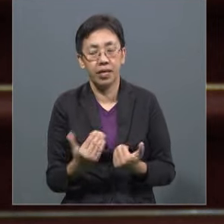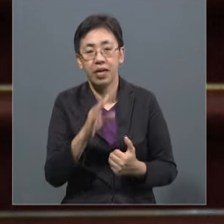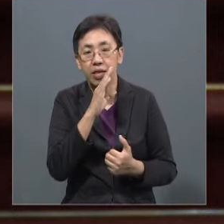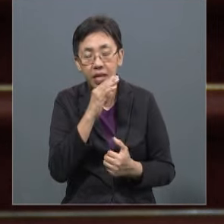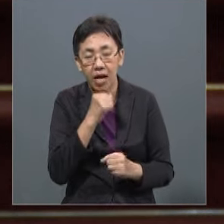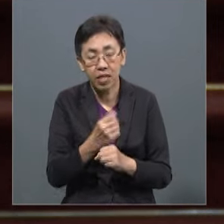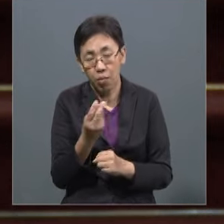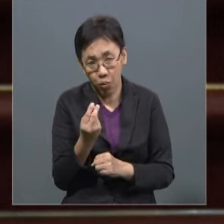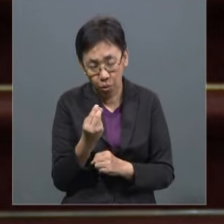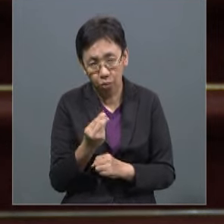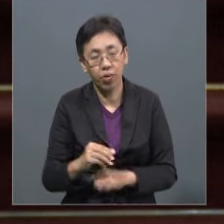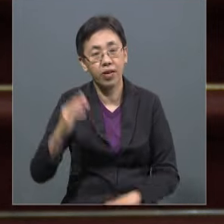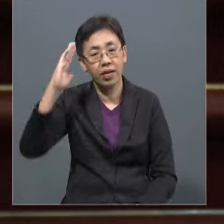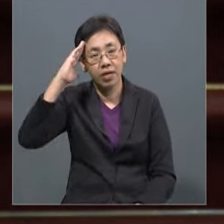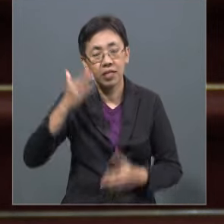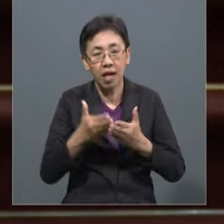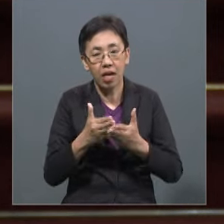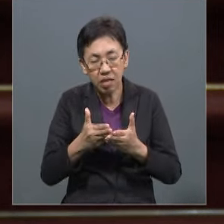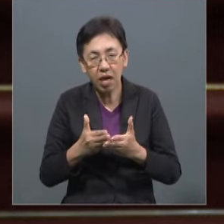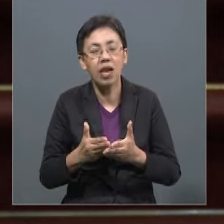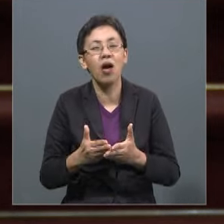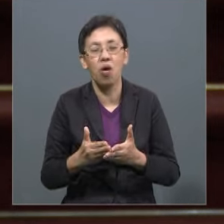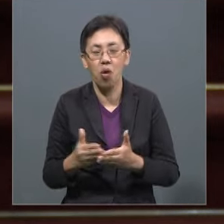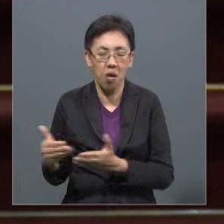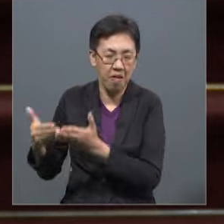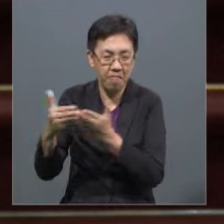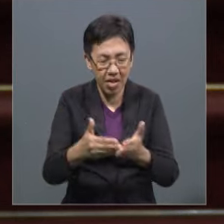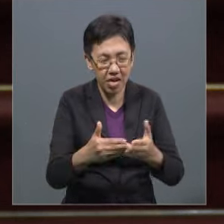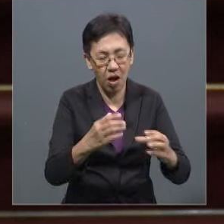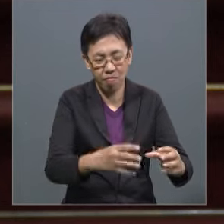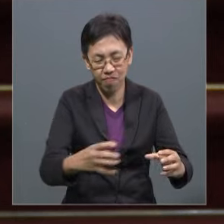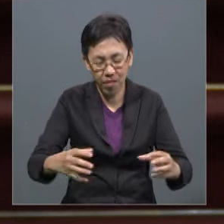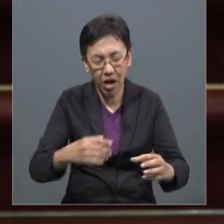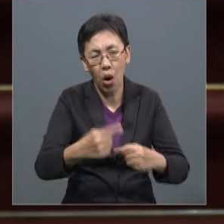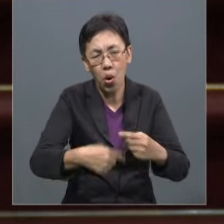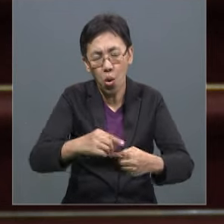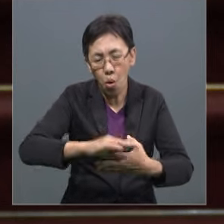สั่งให้กองทัพเรือเตรียมพร้อมแล้วก็ดันให้เร็วที่สุดเนี่ยปัญหา